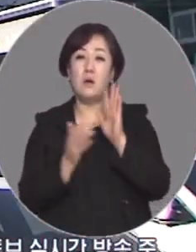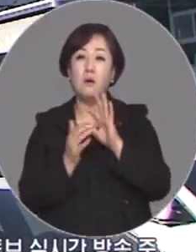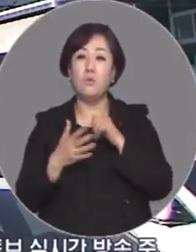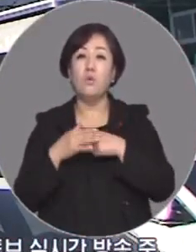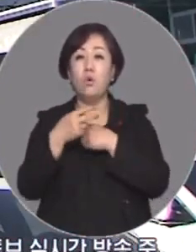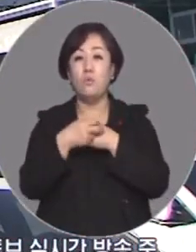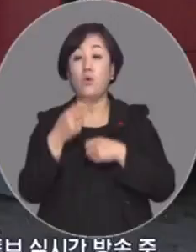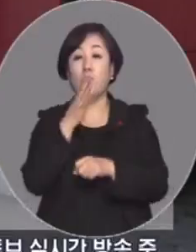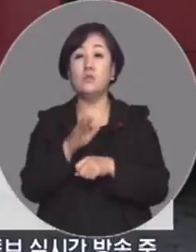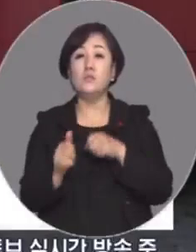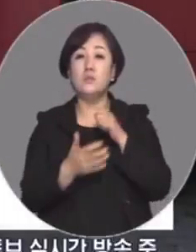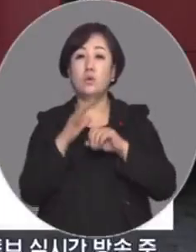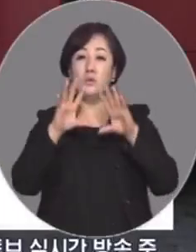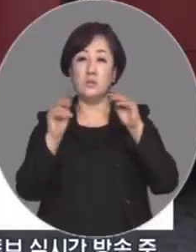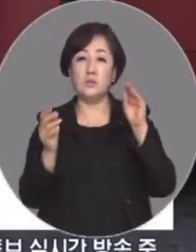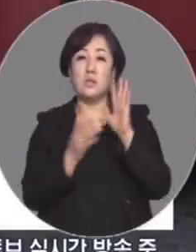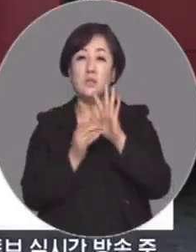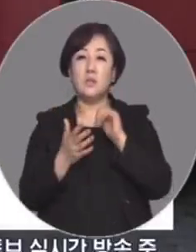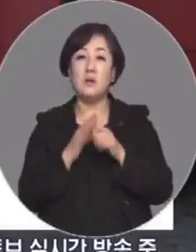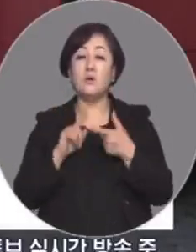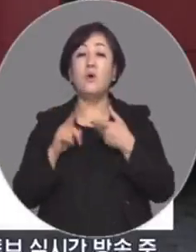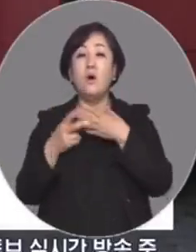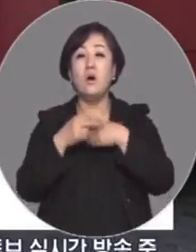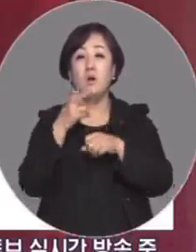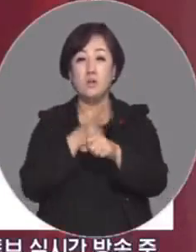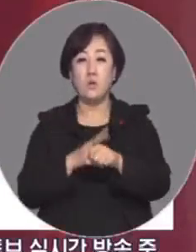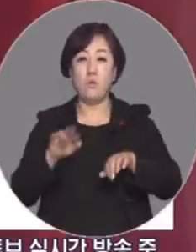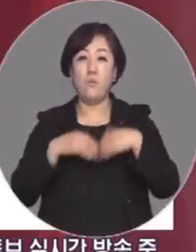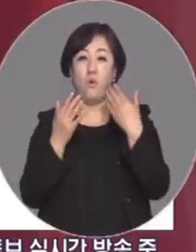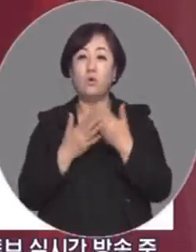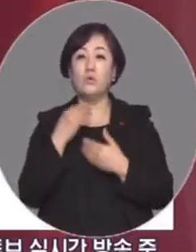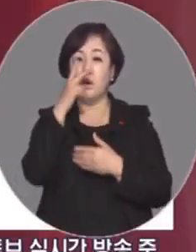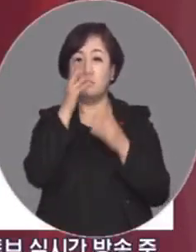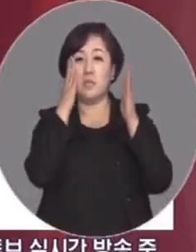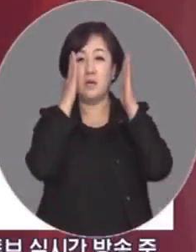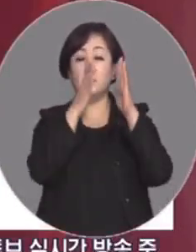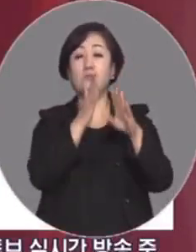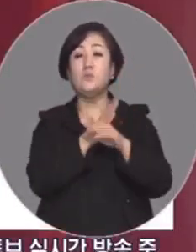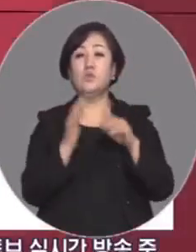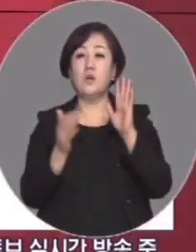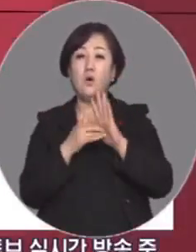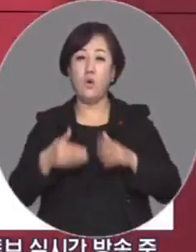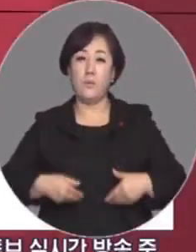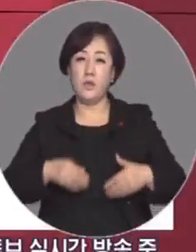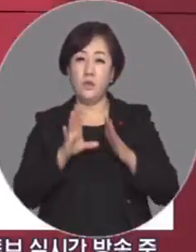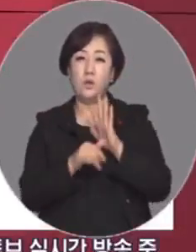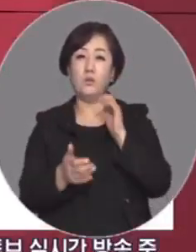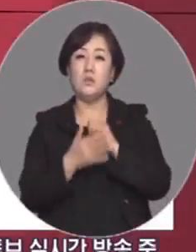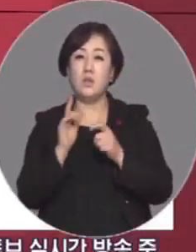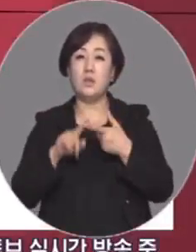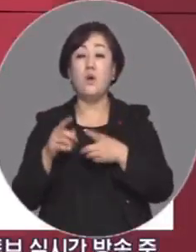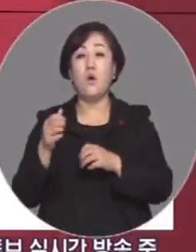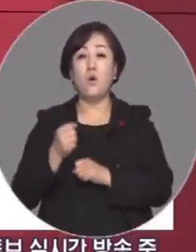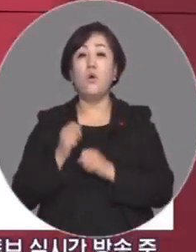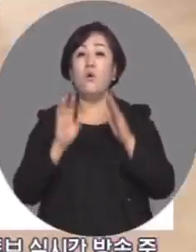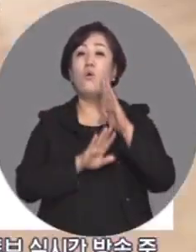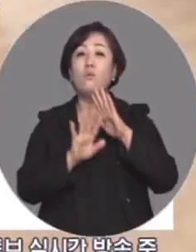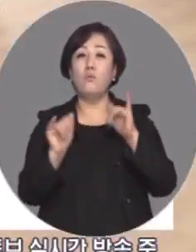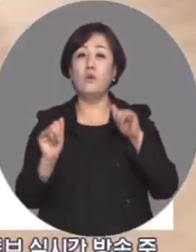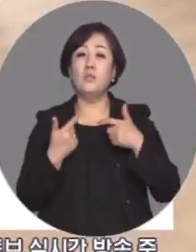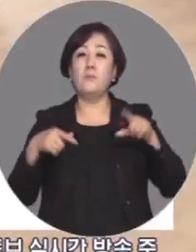업무는 중단하는 대신 그 의료 인력을 검사에 총동원하고 필요할 경우 공중보건의와 공무원까지 투입할